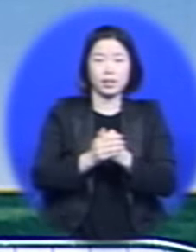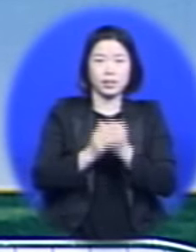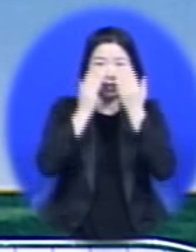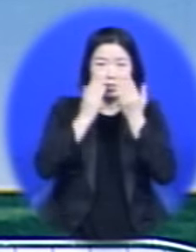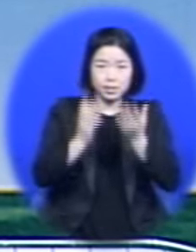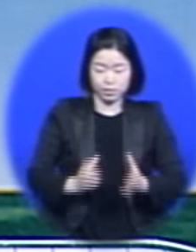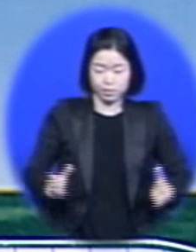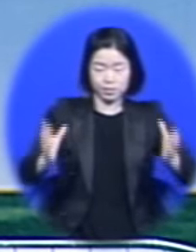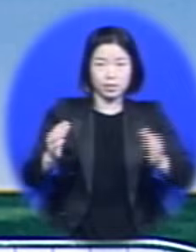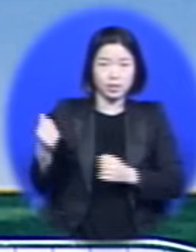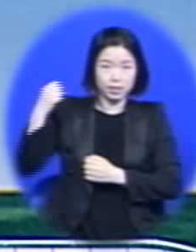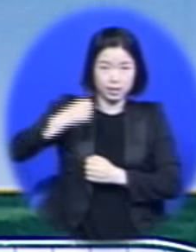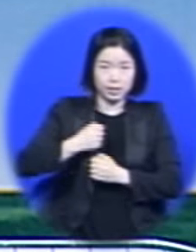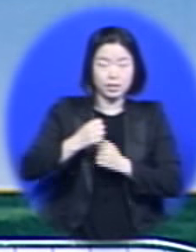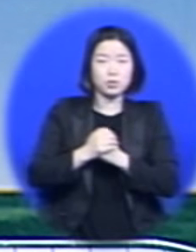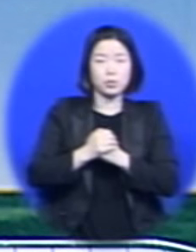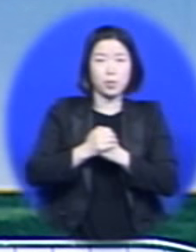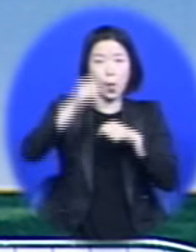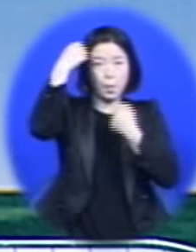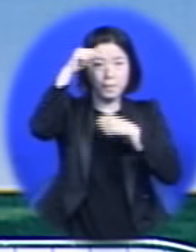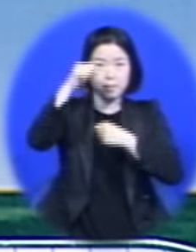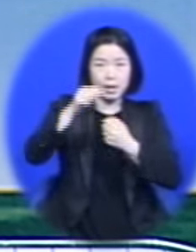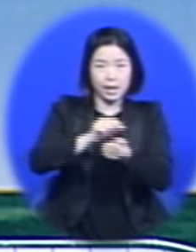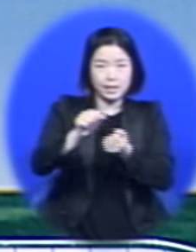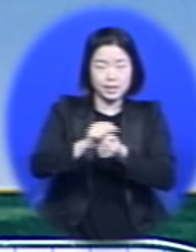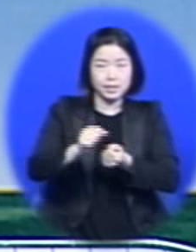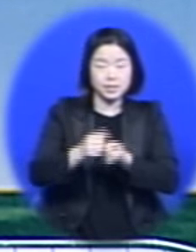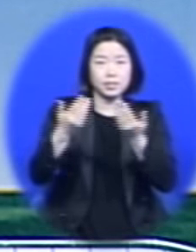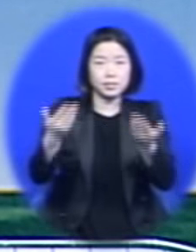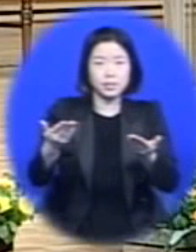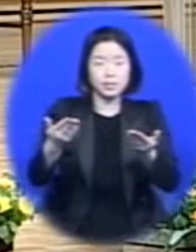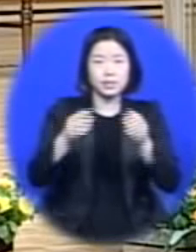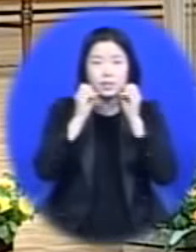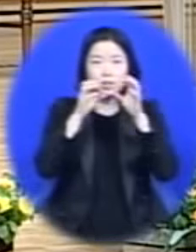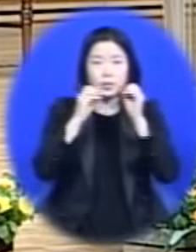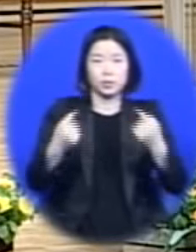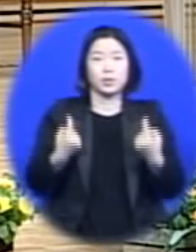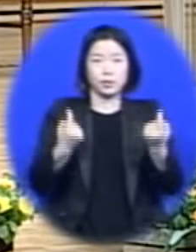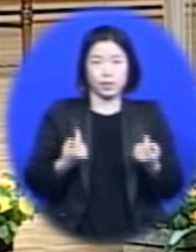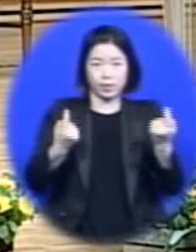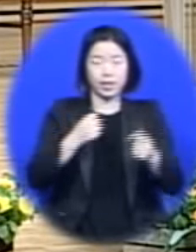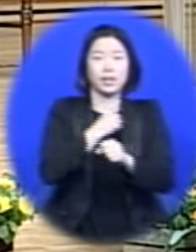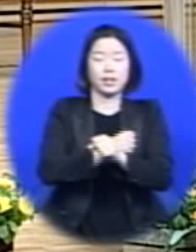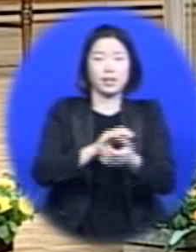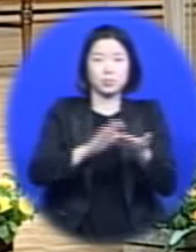세수대야를 가지고 발 씻어주는 전도 여행을 합니다. 서산